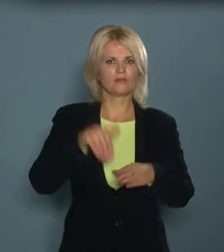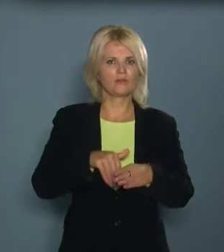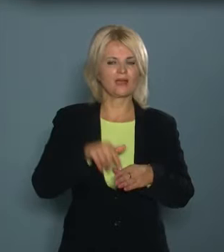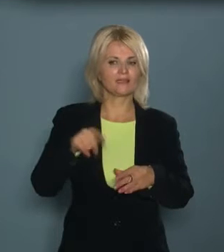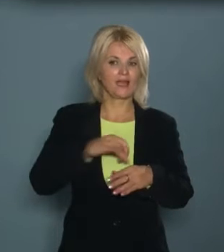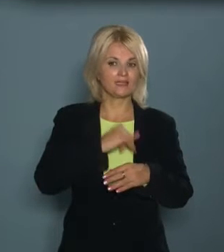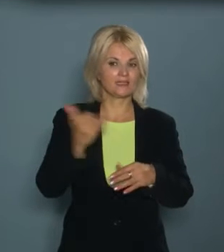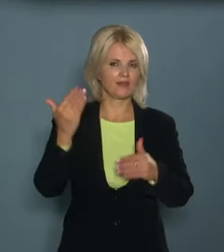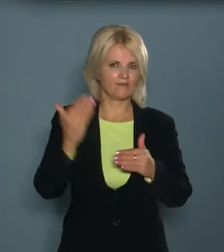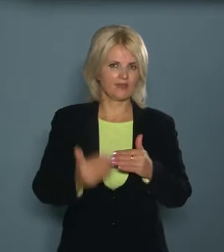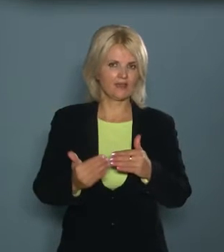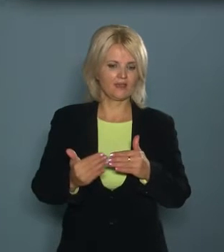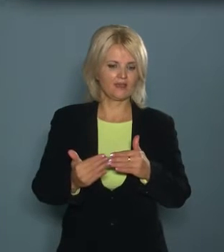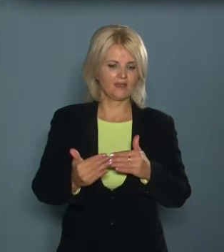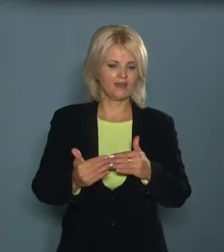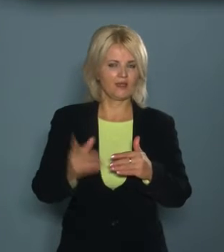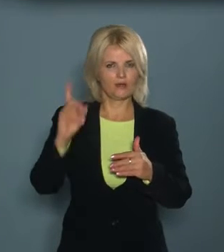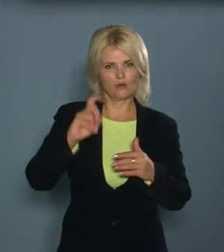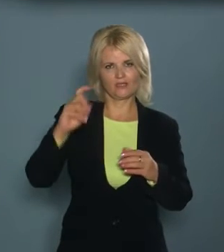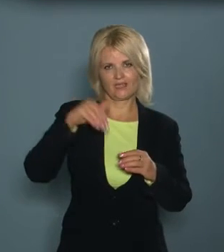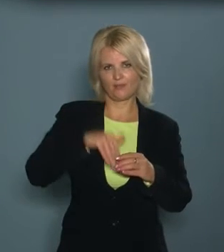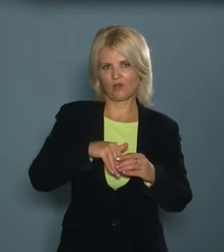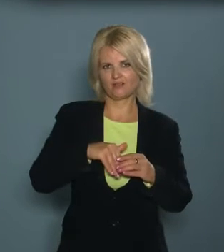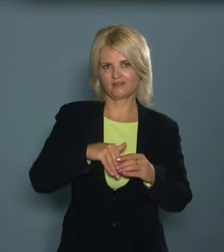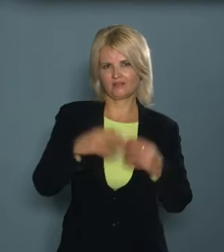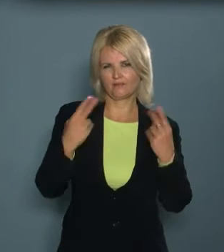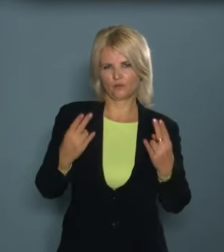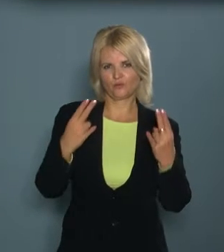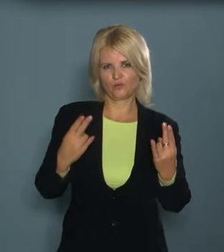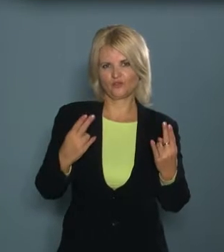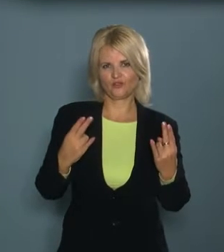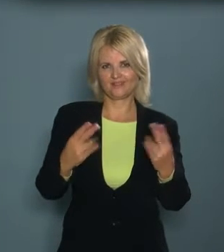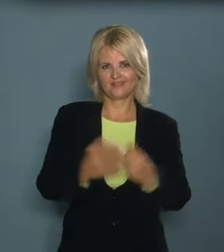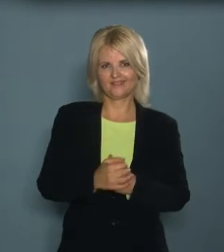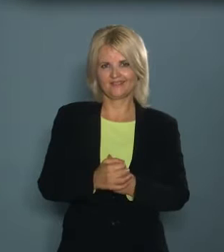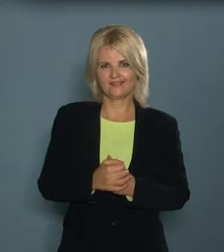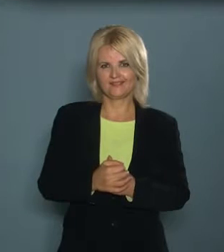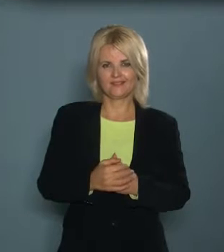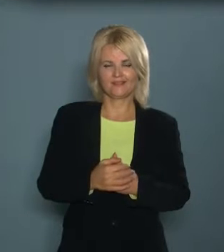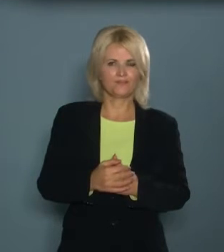hogy ez így év vége felé a kassza szempontjából egyáltalán nem lényegtelen. Úgy